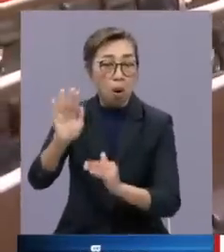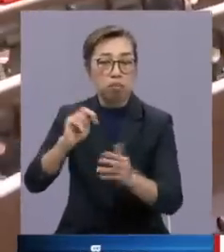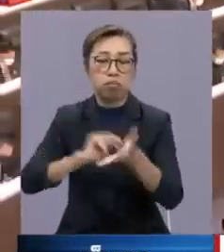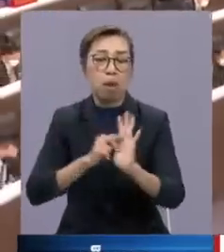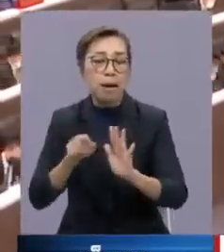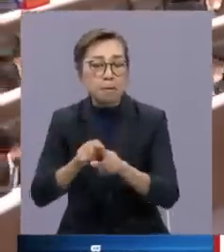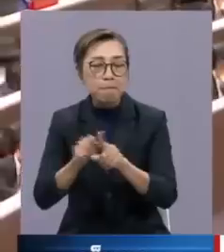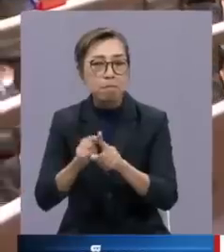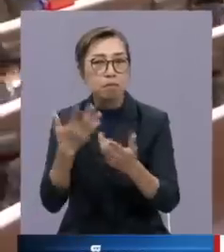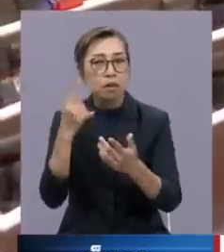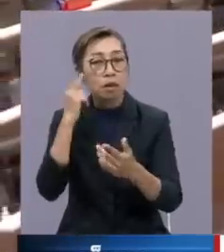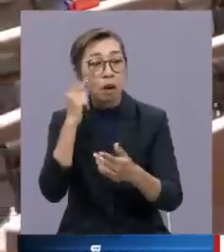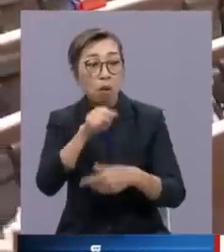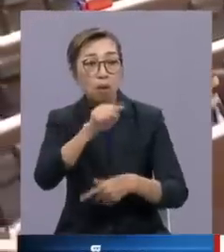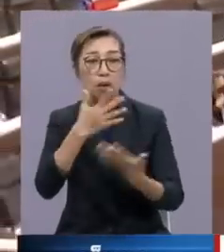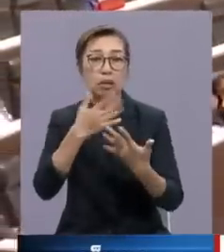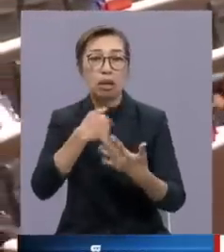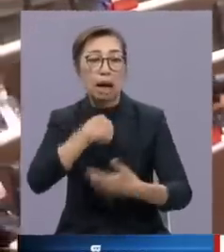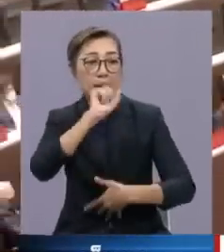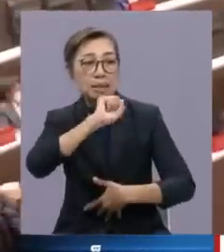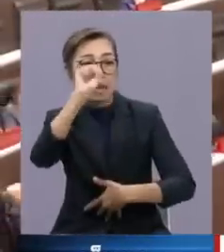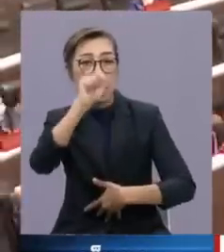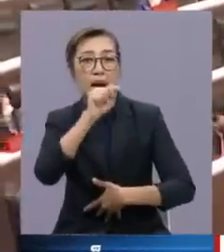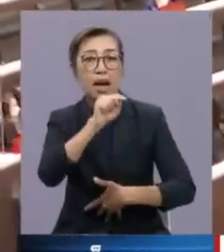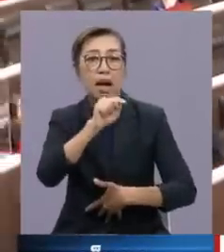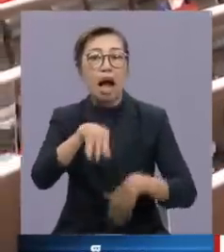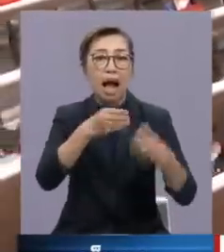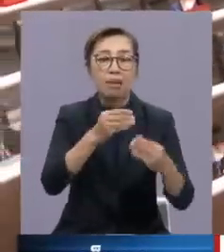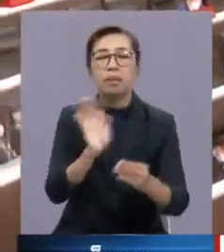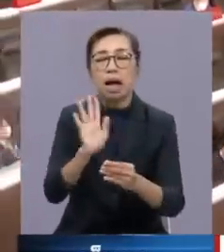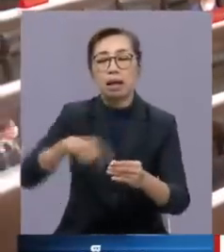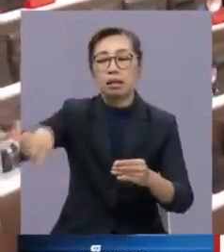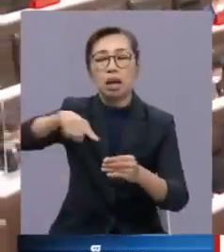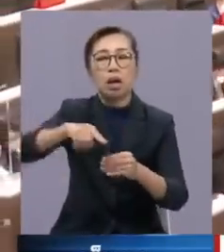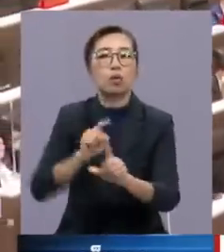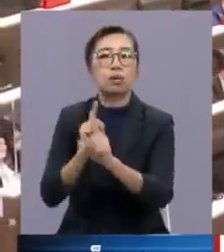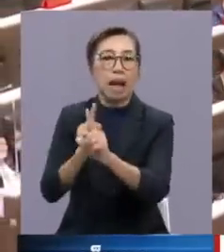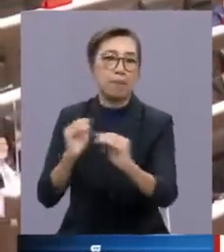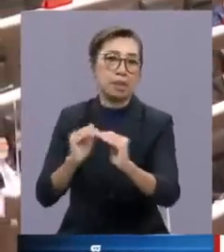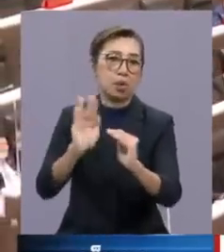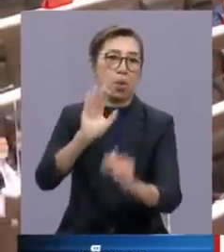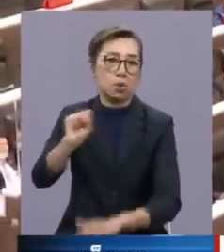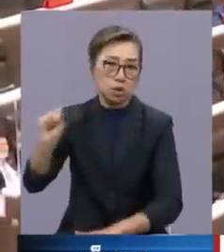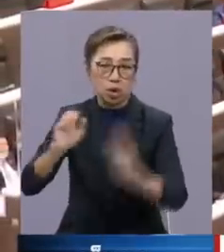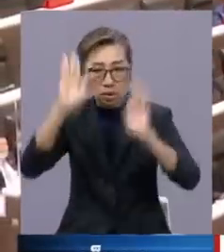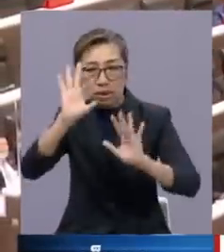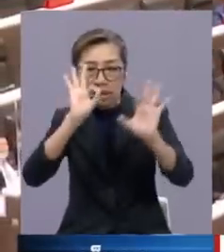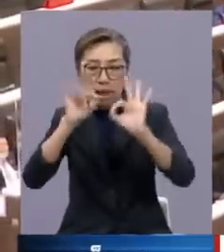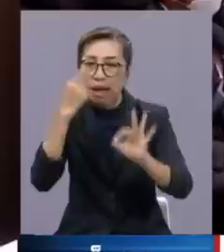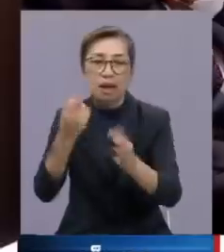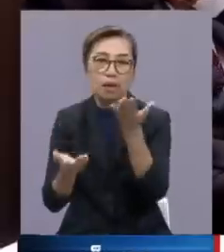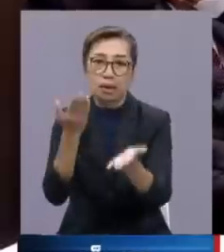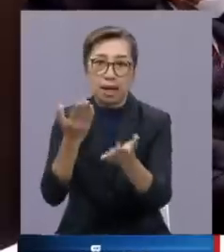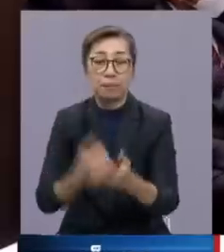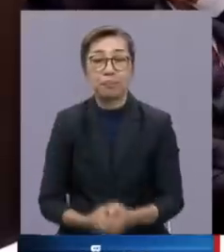หรือว่ายึดหลักของผู้ชนะเลือกตั้งใดๆทั้งสิ้น ครับท้ายที่สุดก็คือเรื่องของการเสนอรายชื่